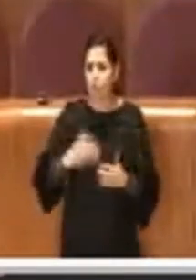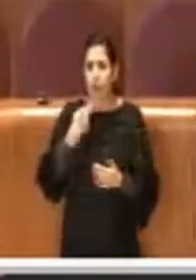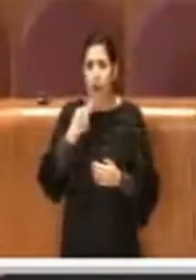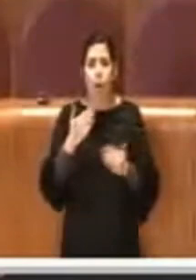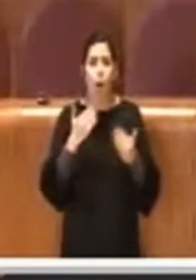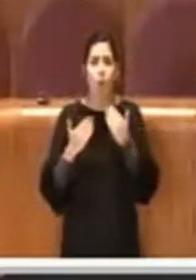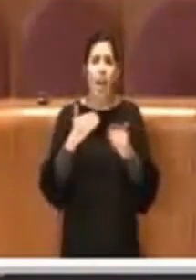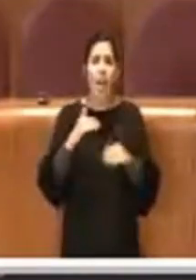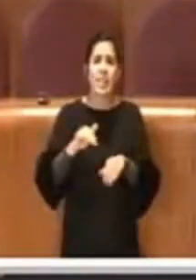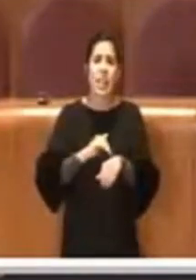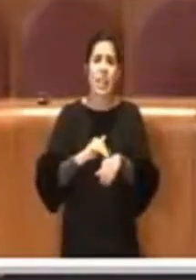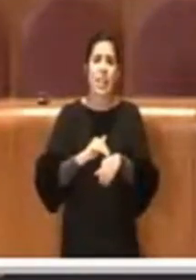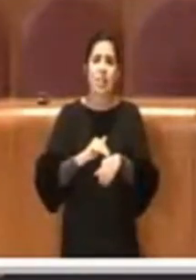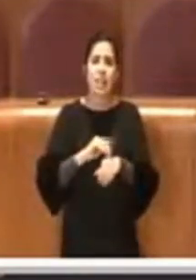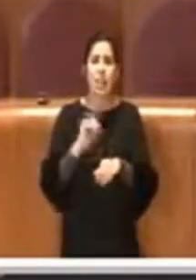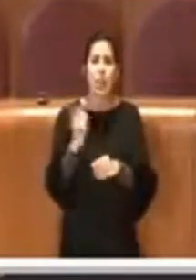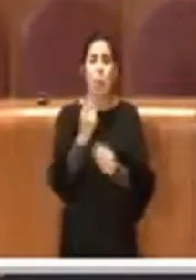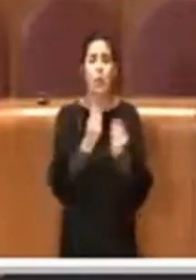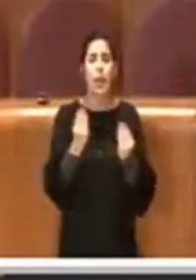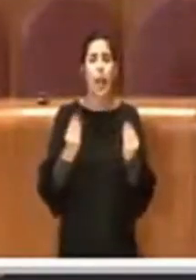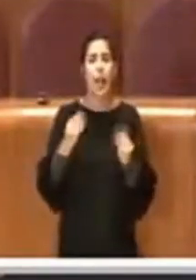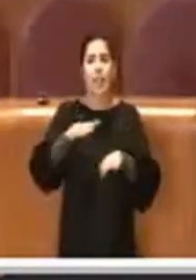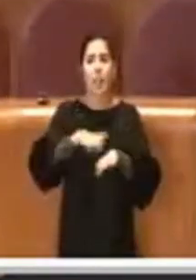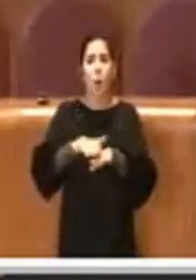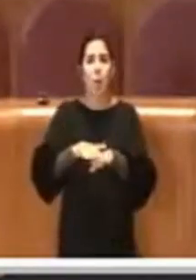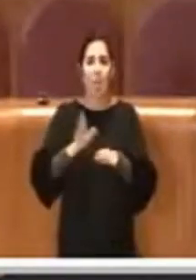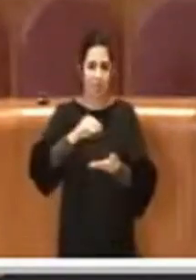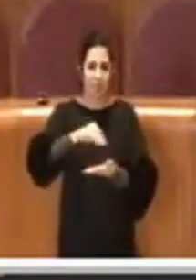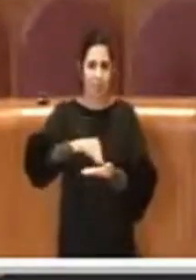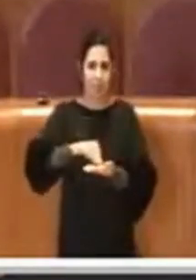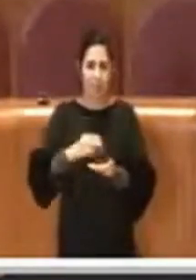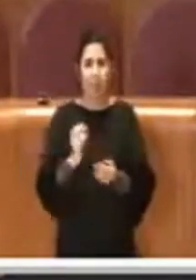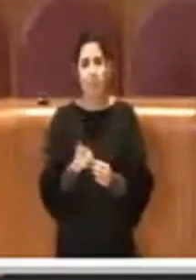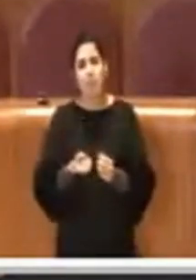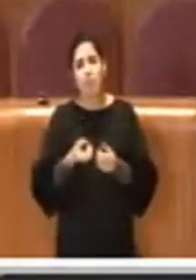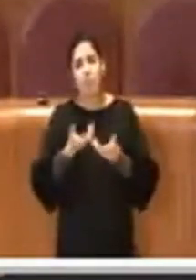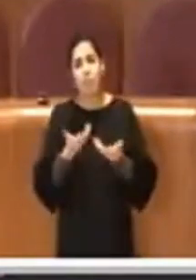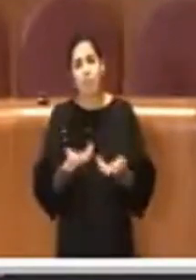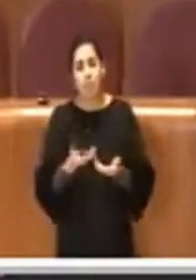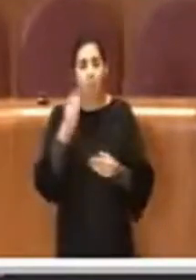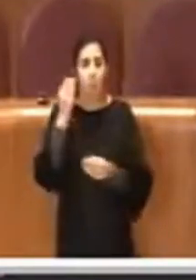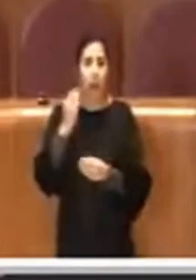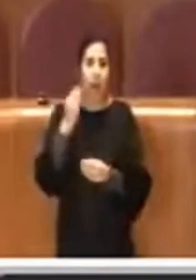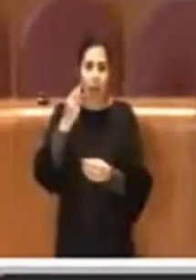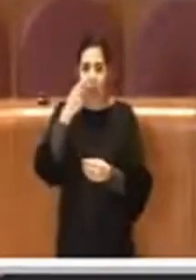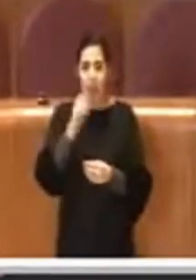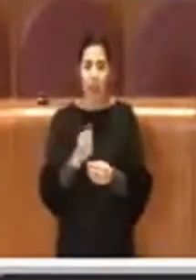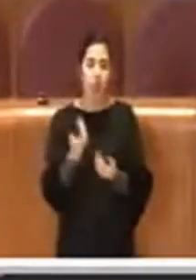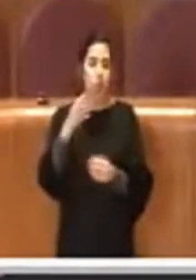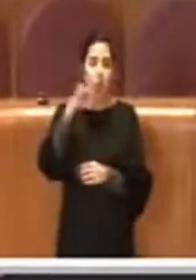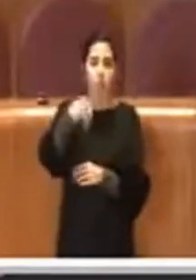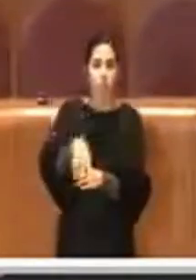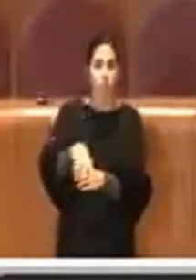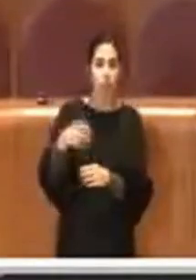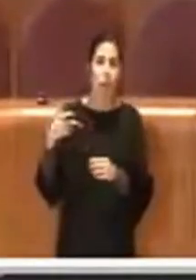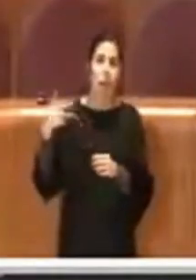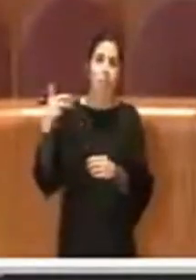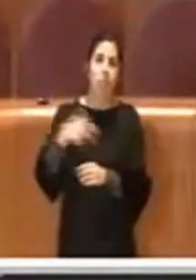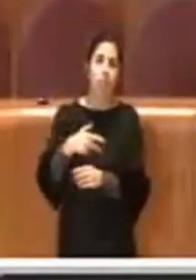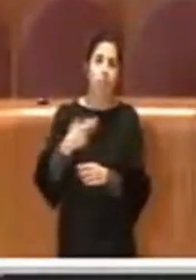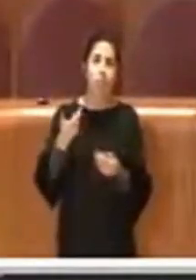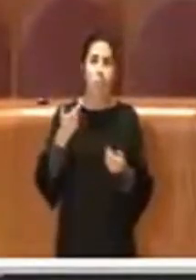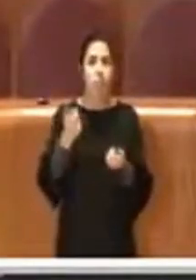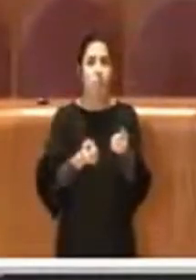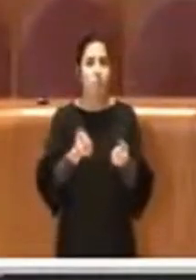sappiamo bene, esprimono i propri pareri su un intervento che può essere un impianto di ricarica per i veicoli elettrici, piuttosto che una corsia